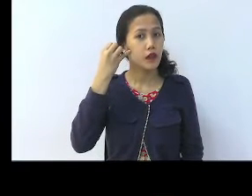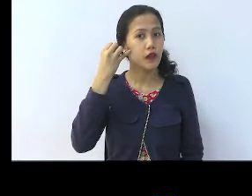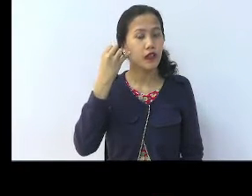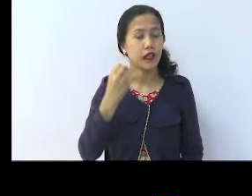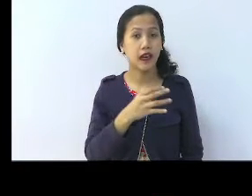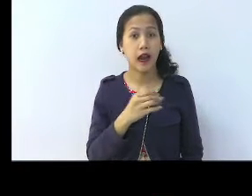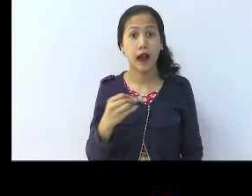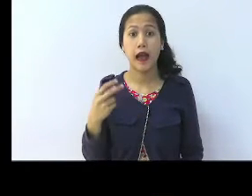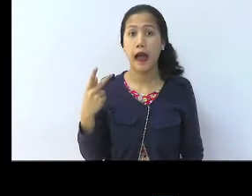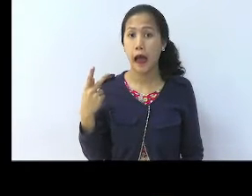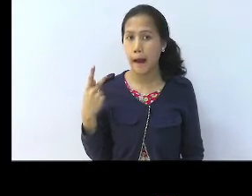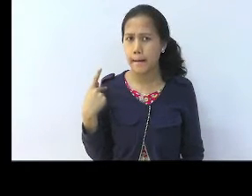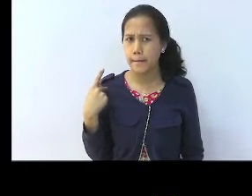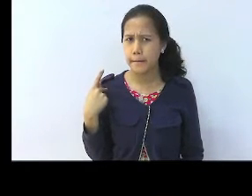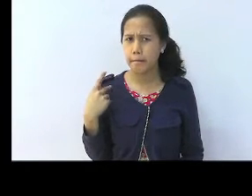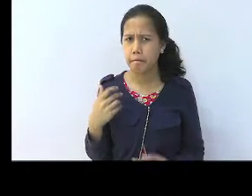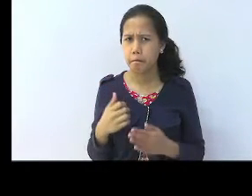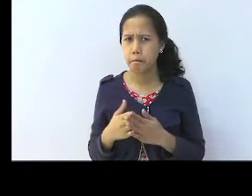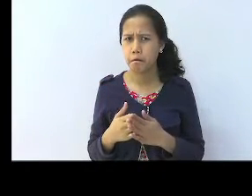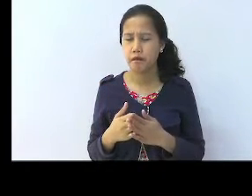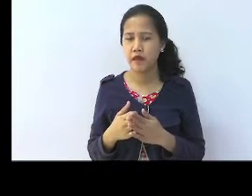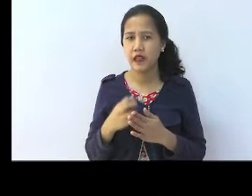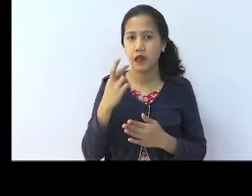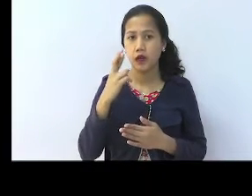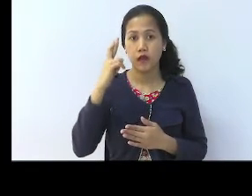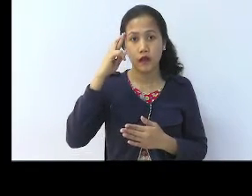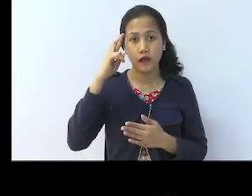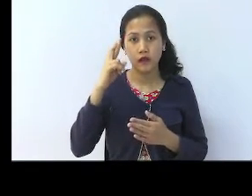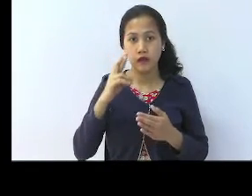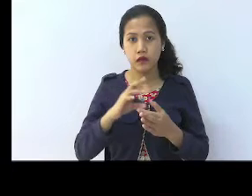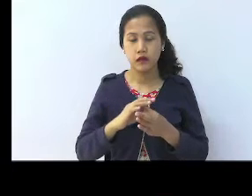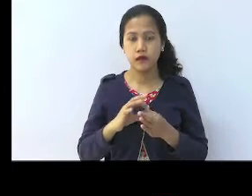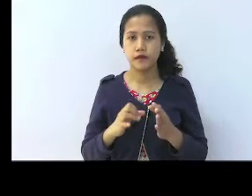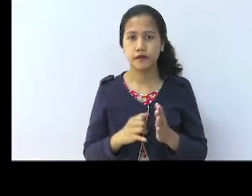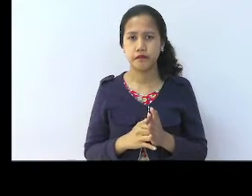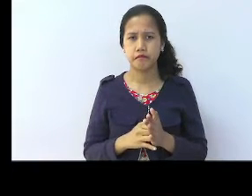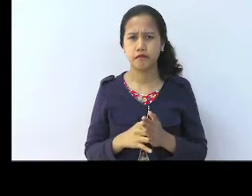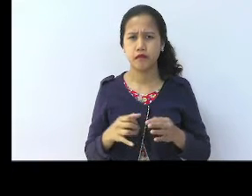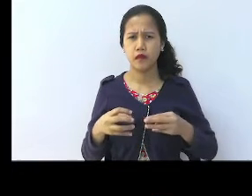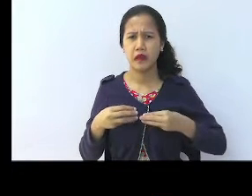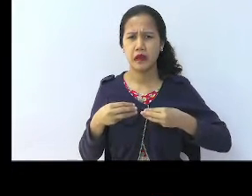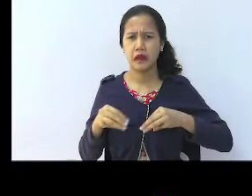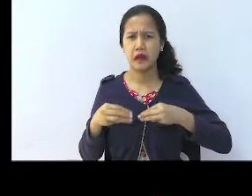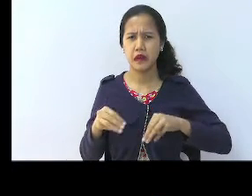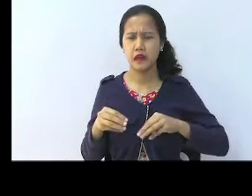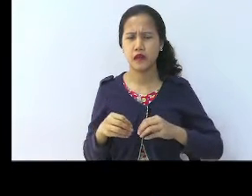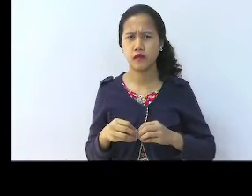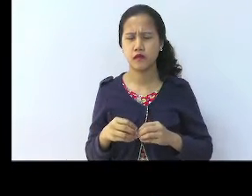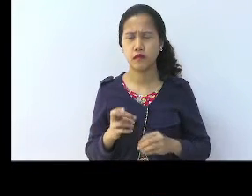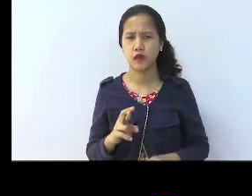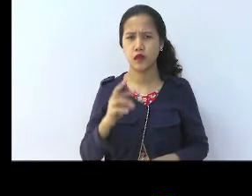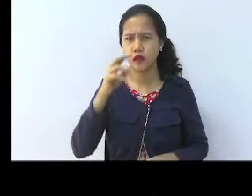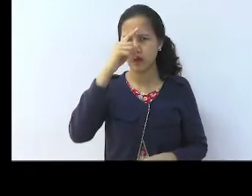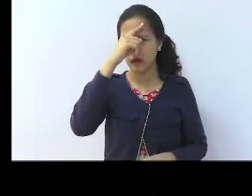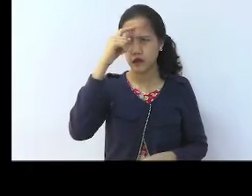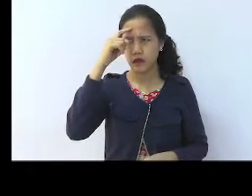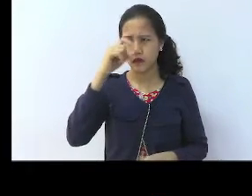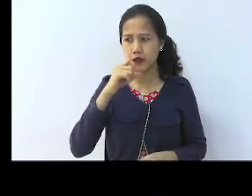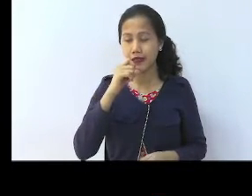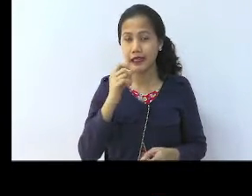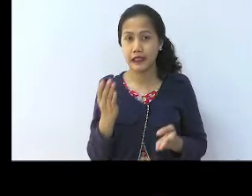ng degeneration nito o dahil sa pagkapudpod or arthritis po ng ating